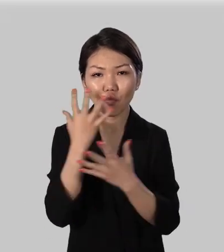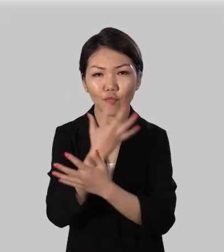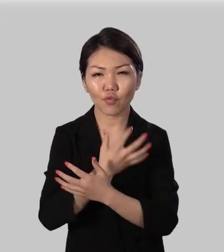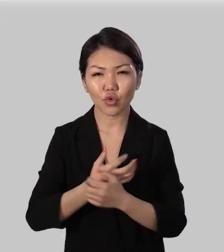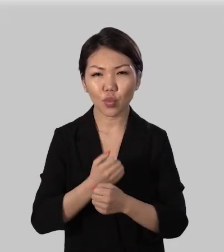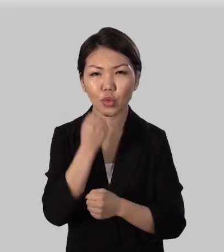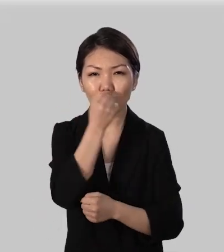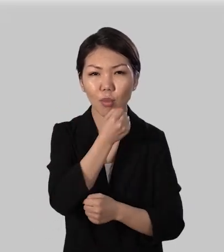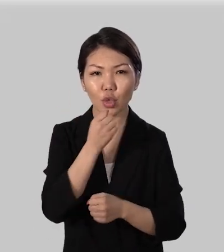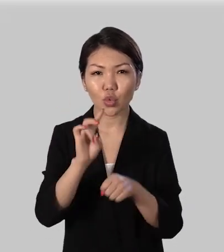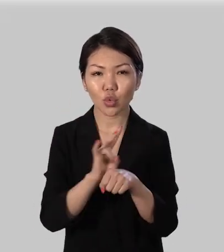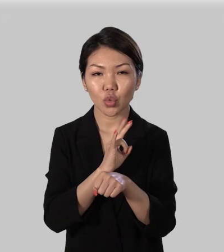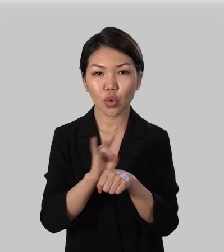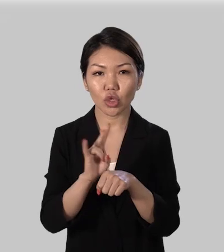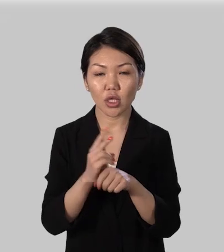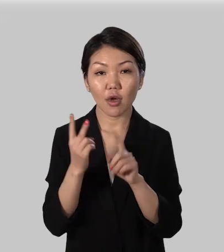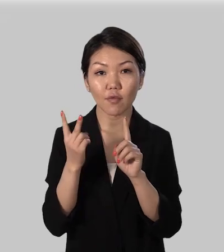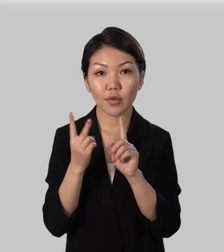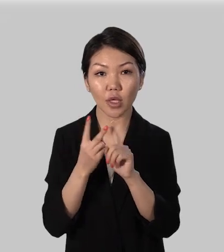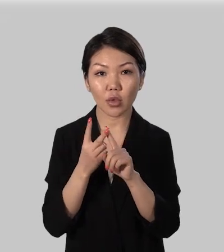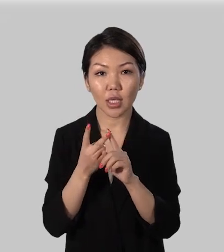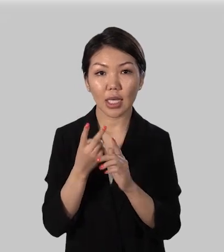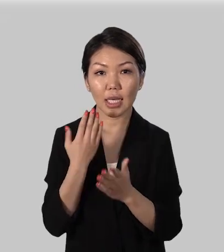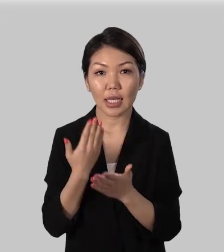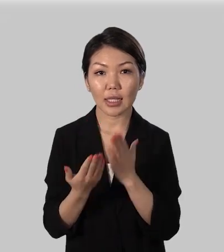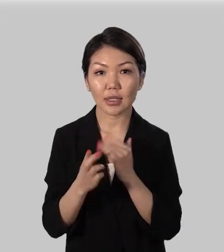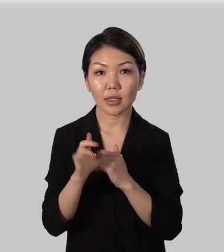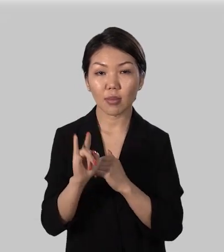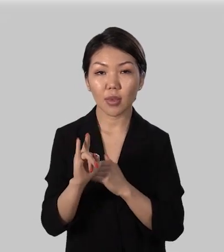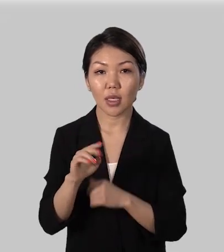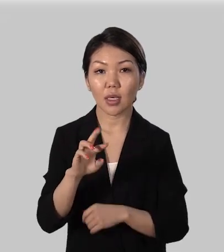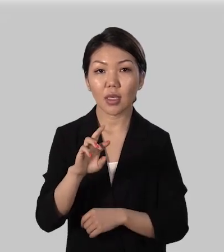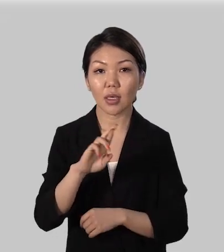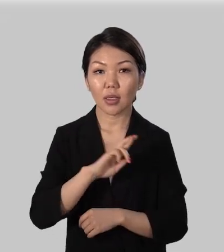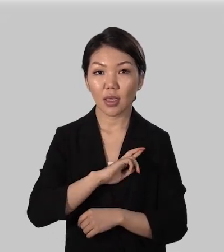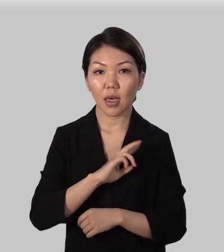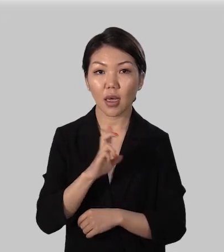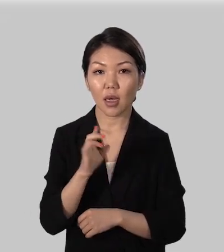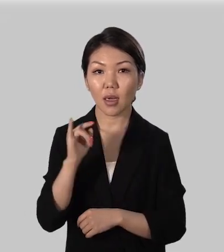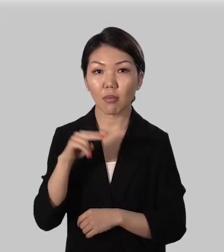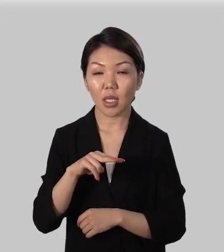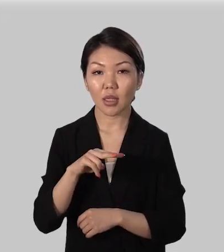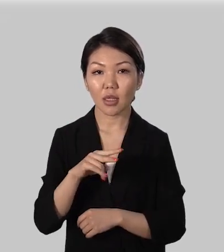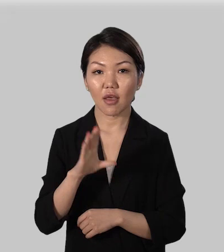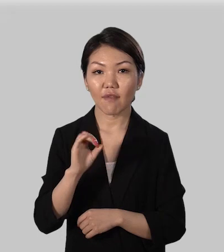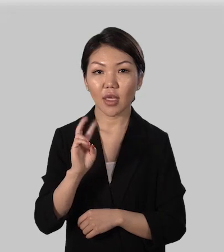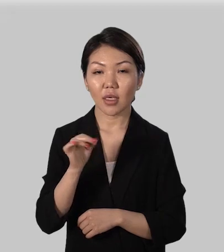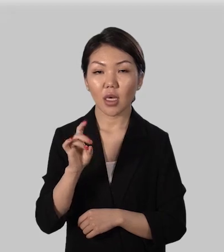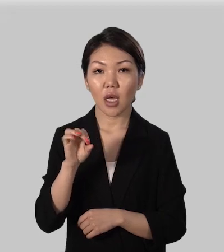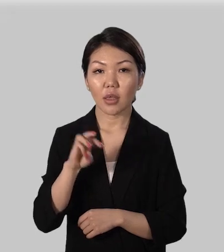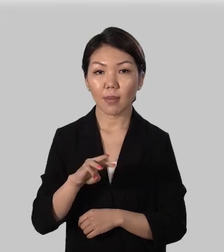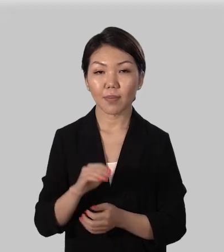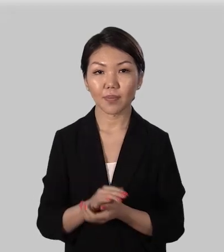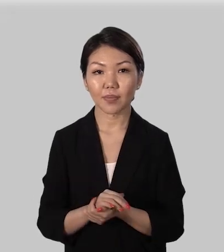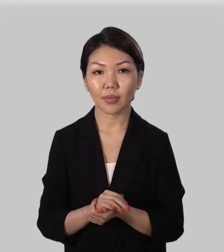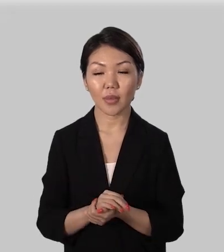морозную ночь второе если бы я был великаном далее